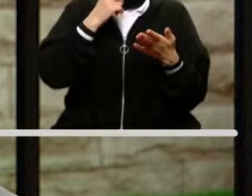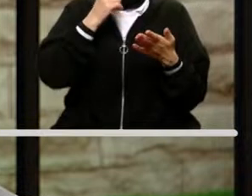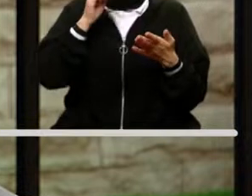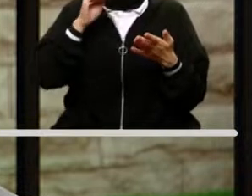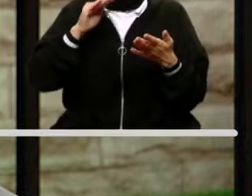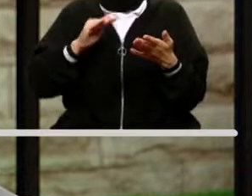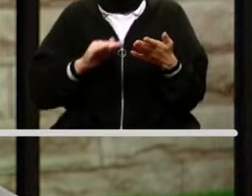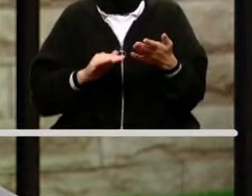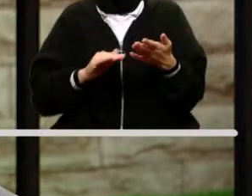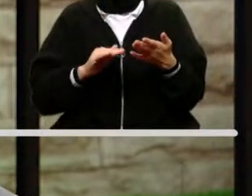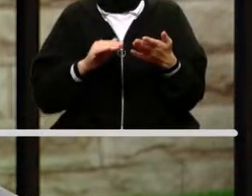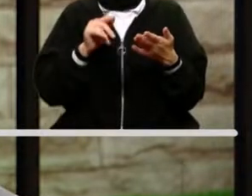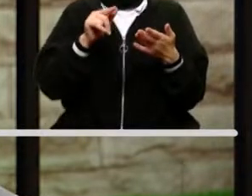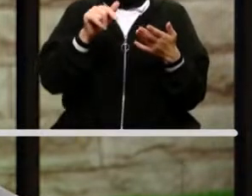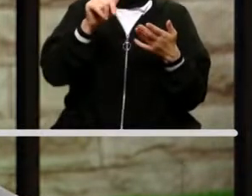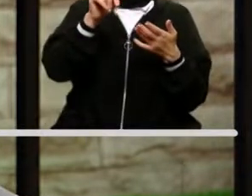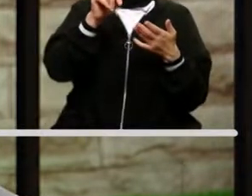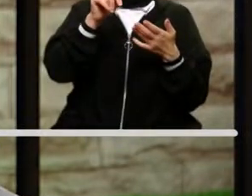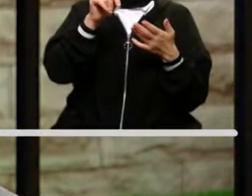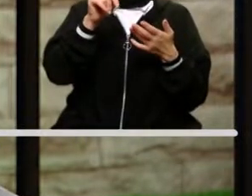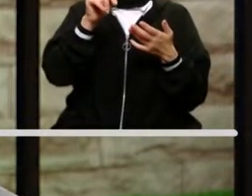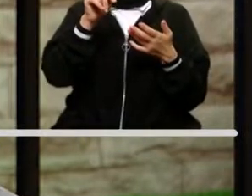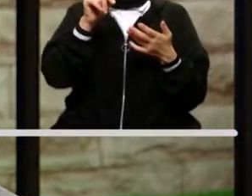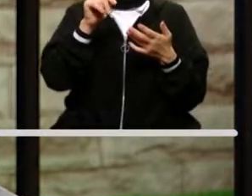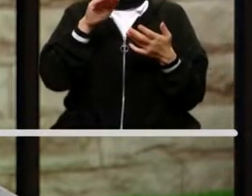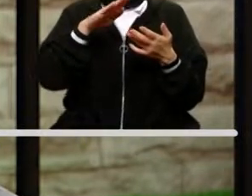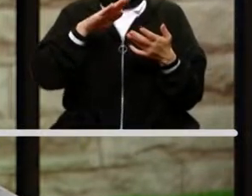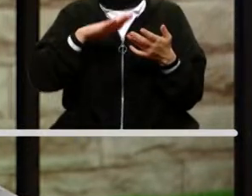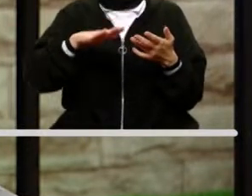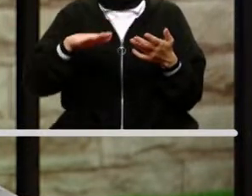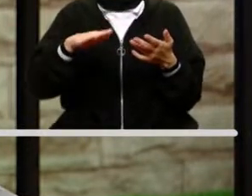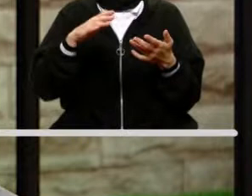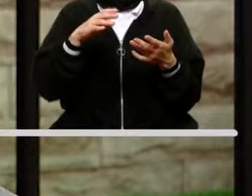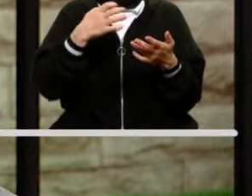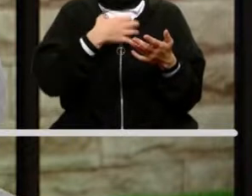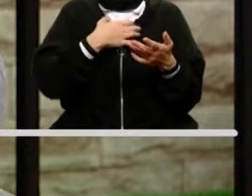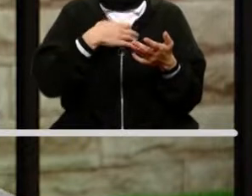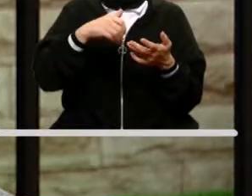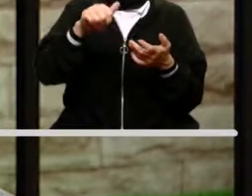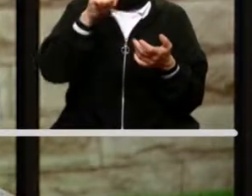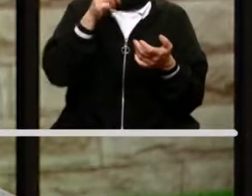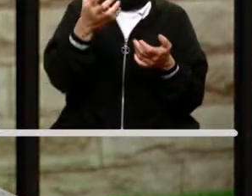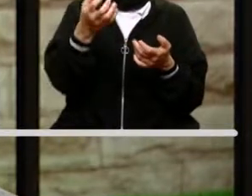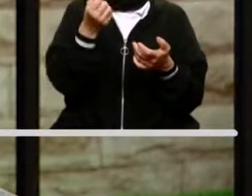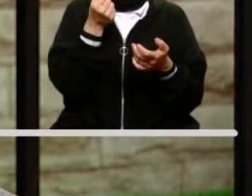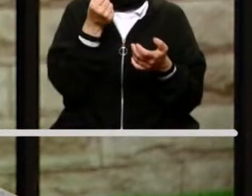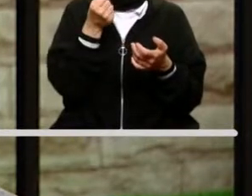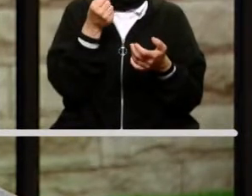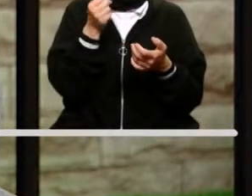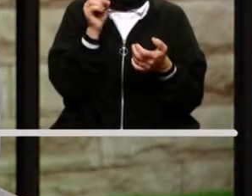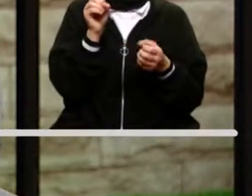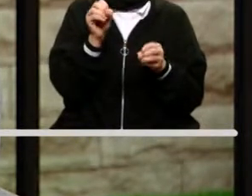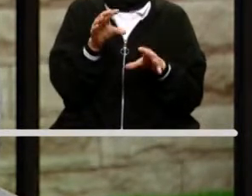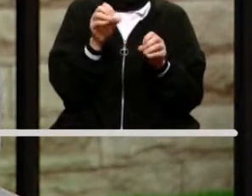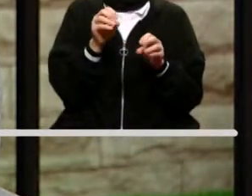susayınca suyu getirip çocuğa vermekten daha ziyade çocuğa musluktan ya da içtiğiniz su aleti neyse oradan kendi suyunu